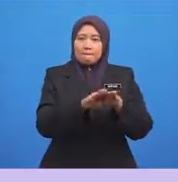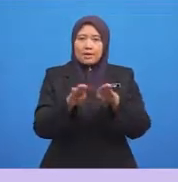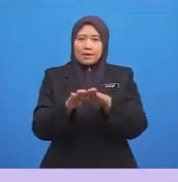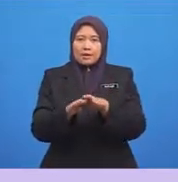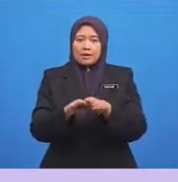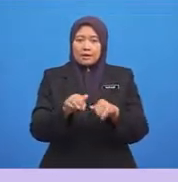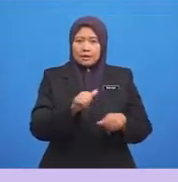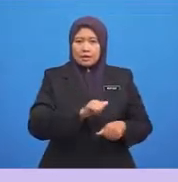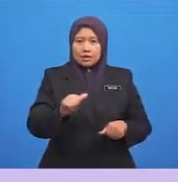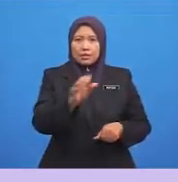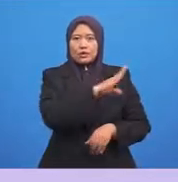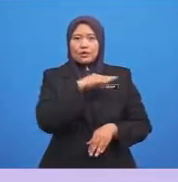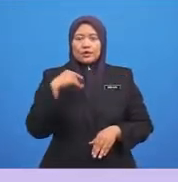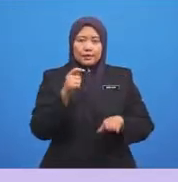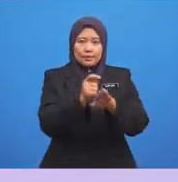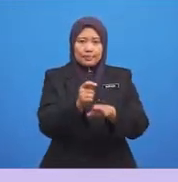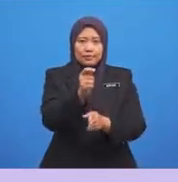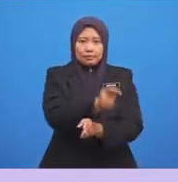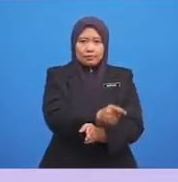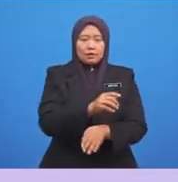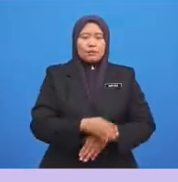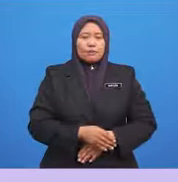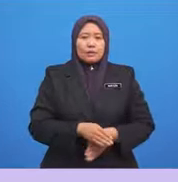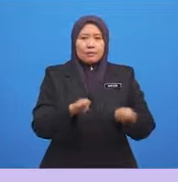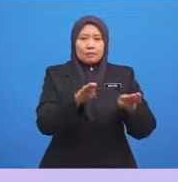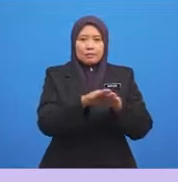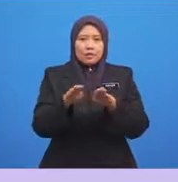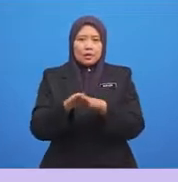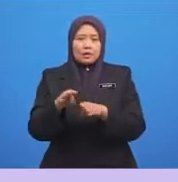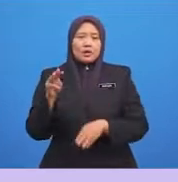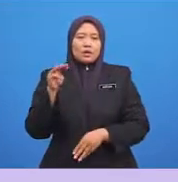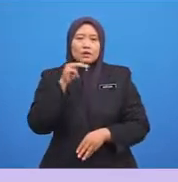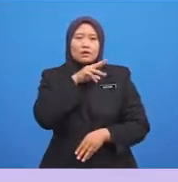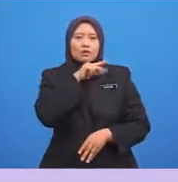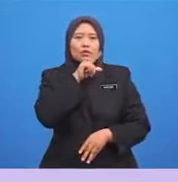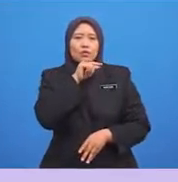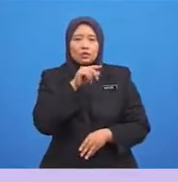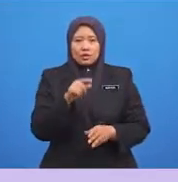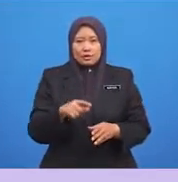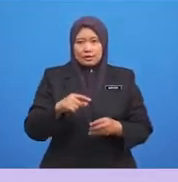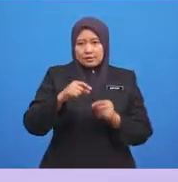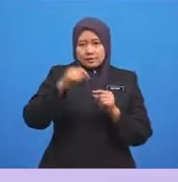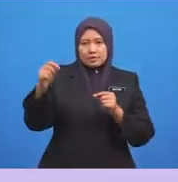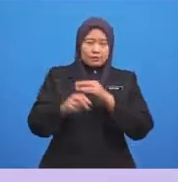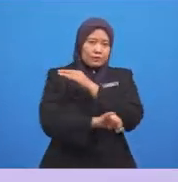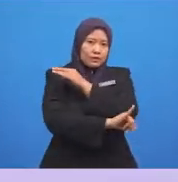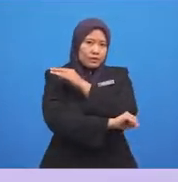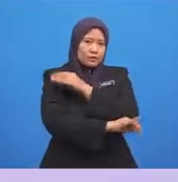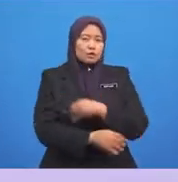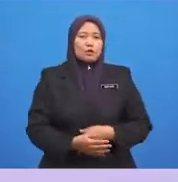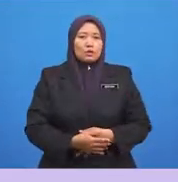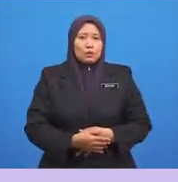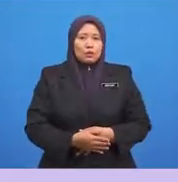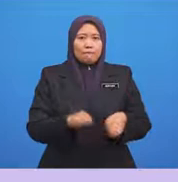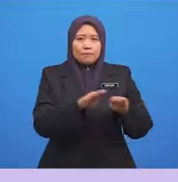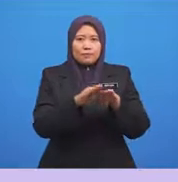dengan tebing, bagai murai tercabut ekor, bagai tikus membaiki